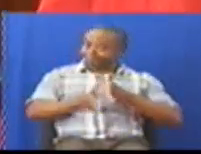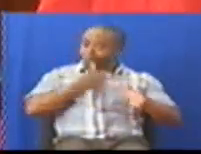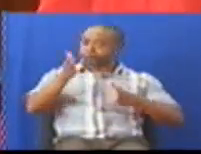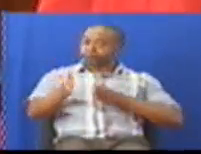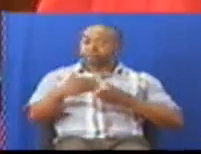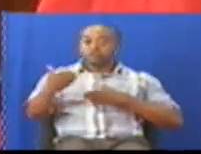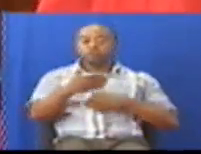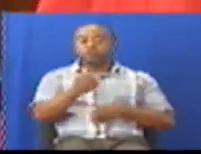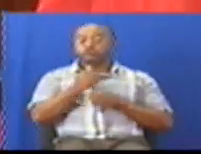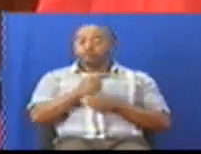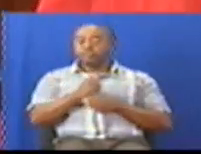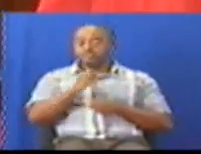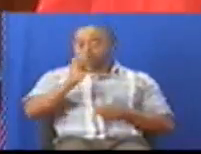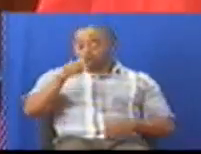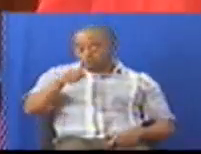mwaka